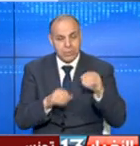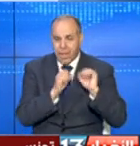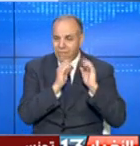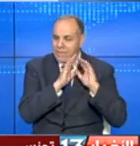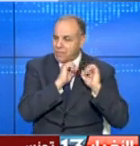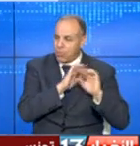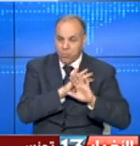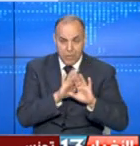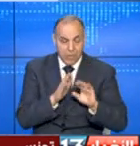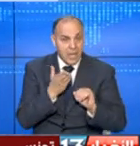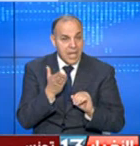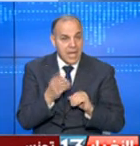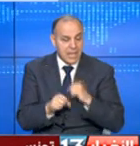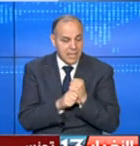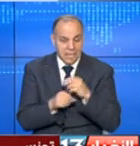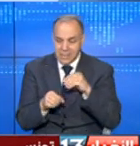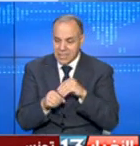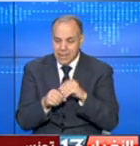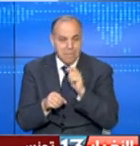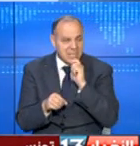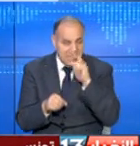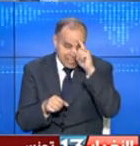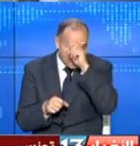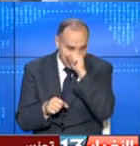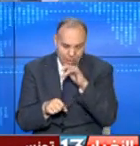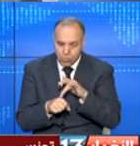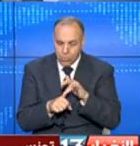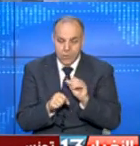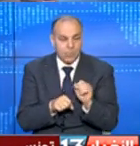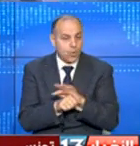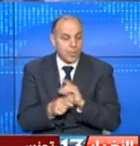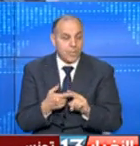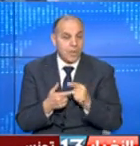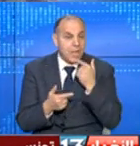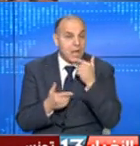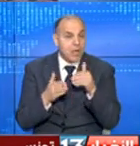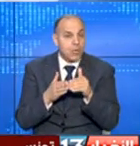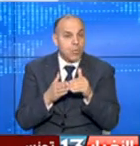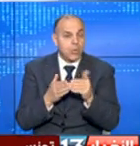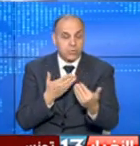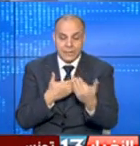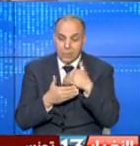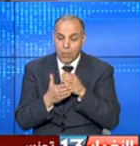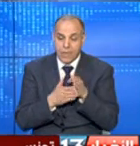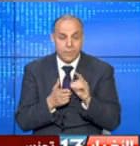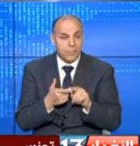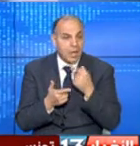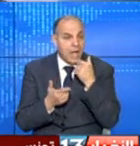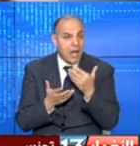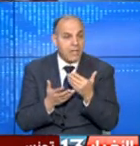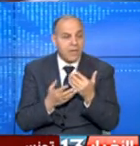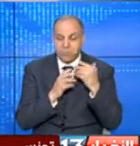الصحي فان ما شفت الاقتصادي ما زالا يعاني من تاثيرات الجائحه على الطلب الداخلي والخارجي في في